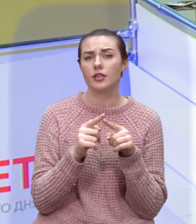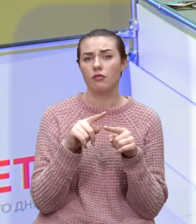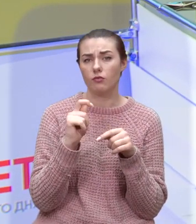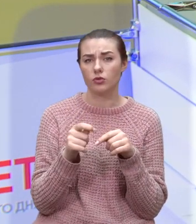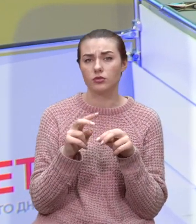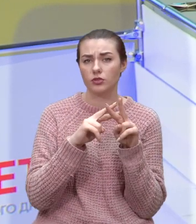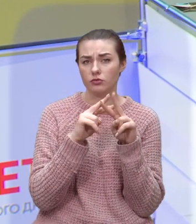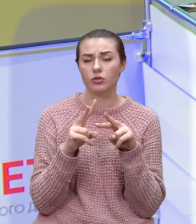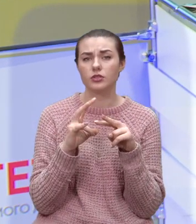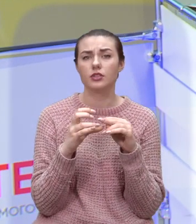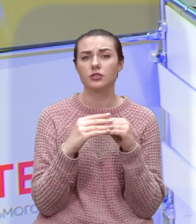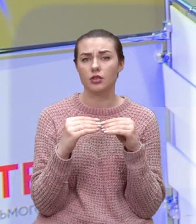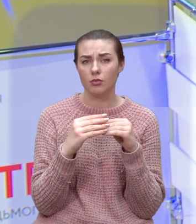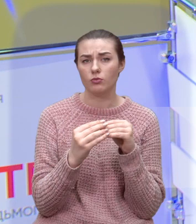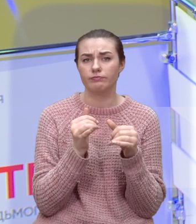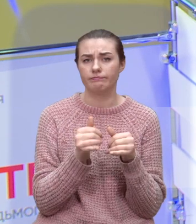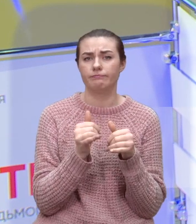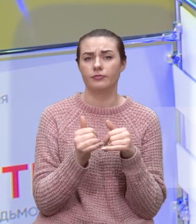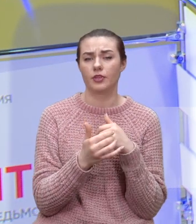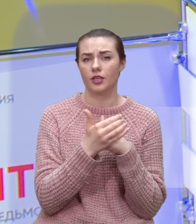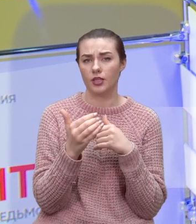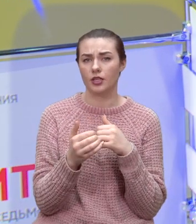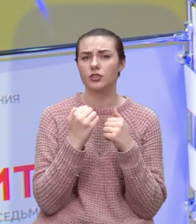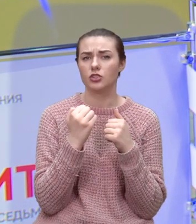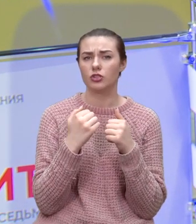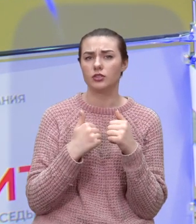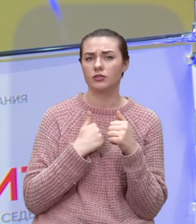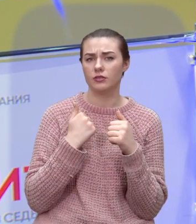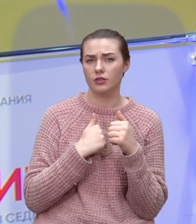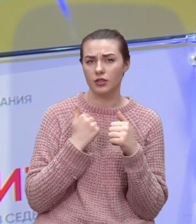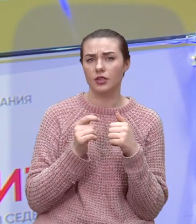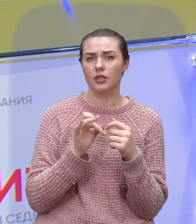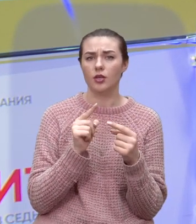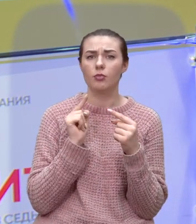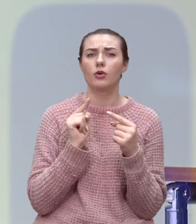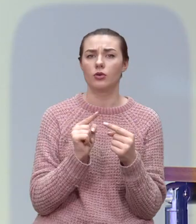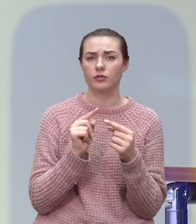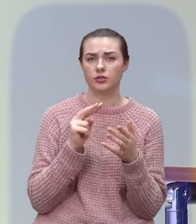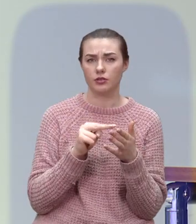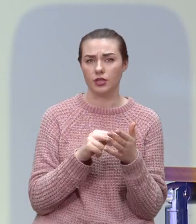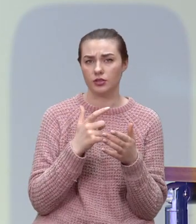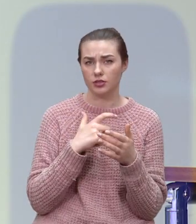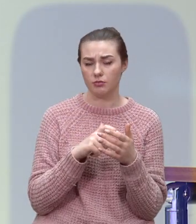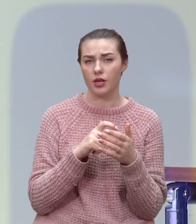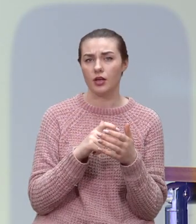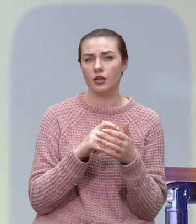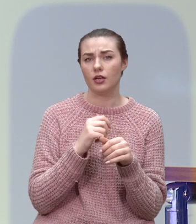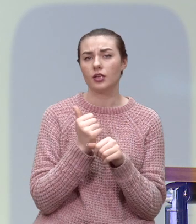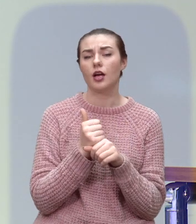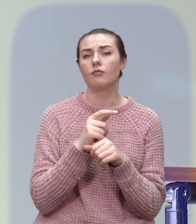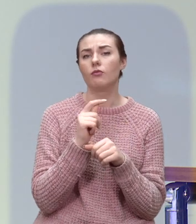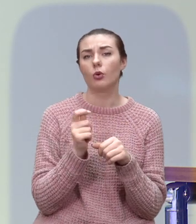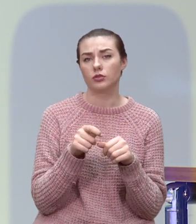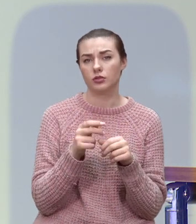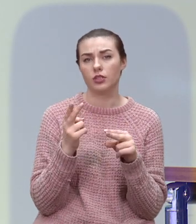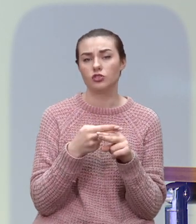воинство и звезд на землю попрал их держался он высокомерно и против оставлял себя предводители того воинство